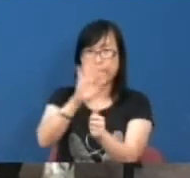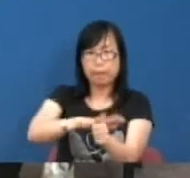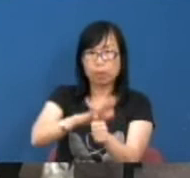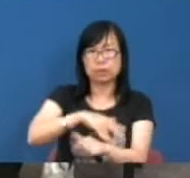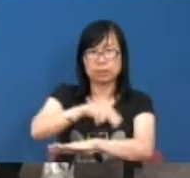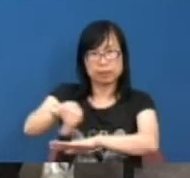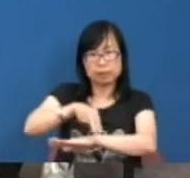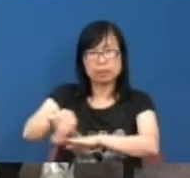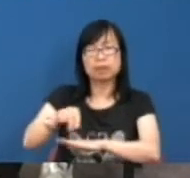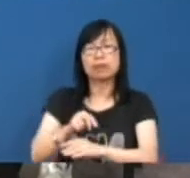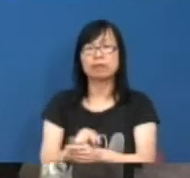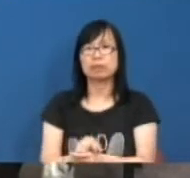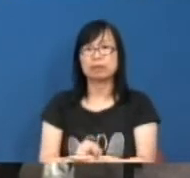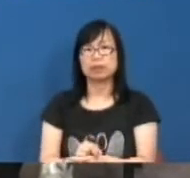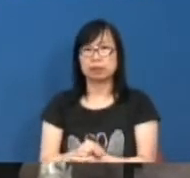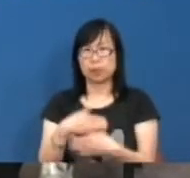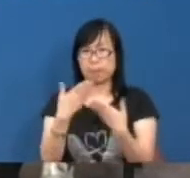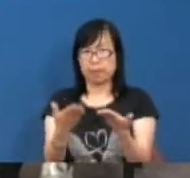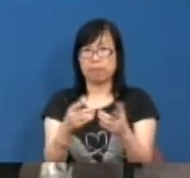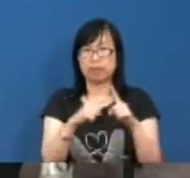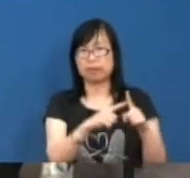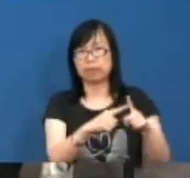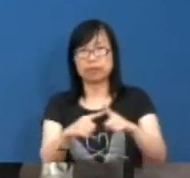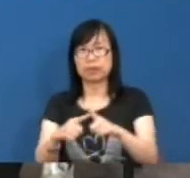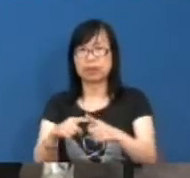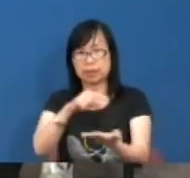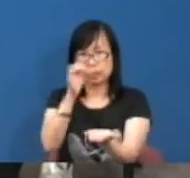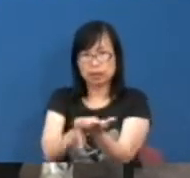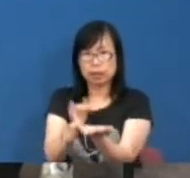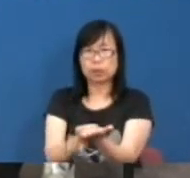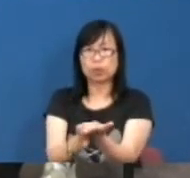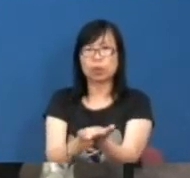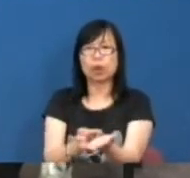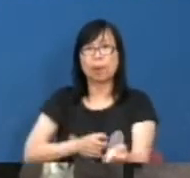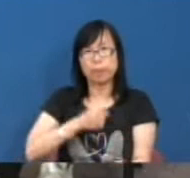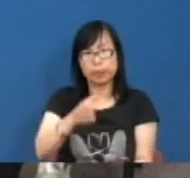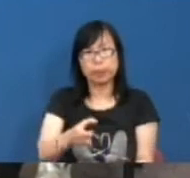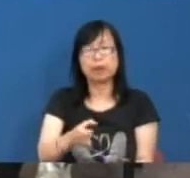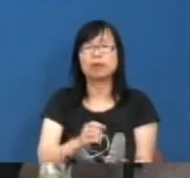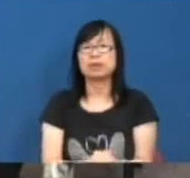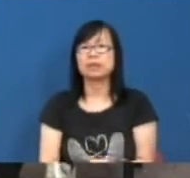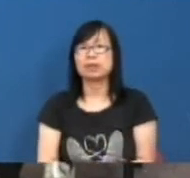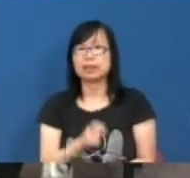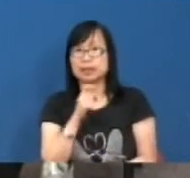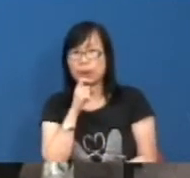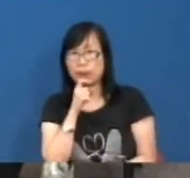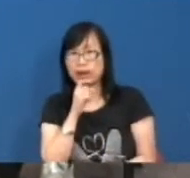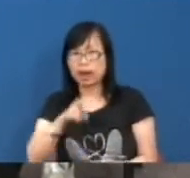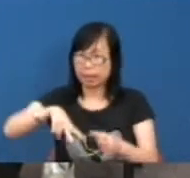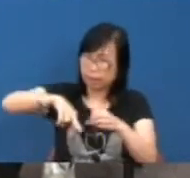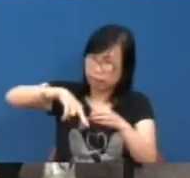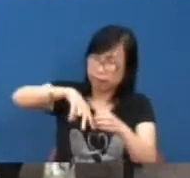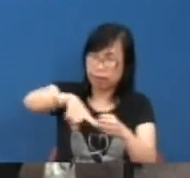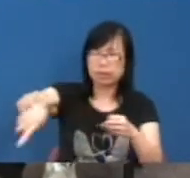咧，佢做咗之後咧，佢對於市民個地區嘅設施補償咧，又有啲暖水泳池哦， 係啊， 又有球場啊，兒